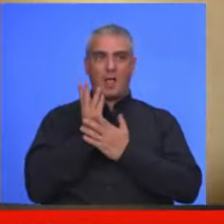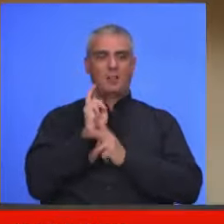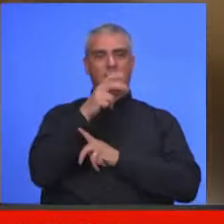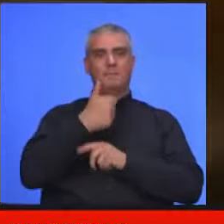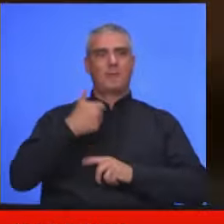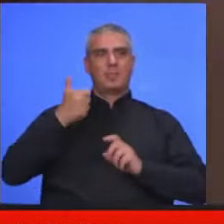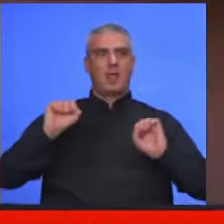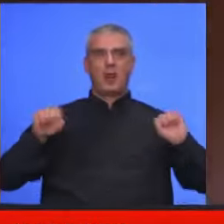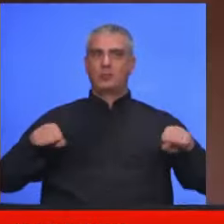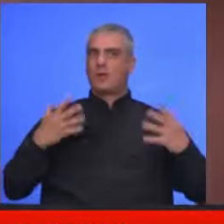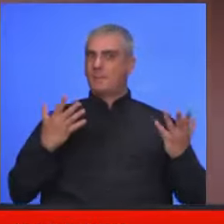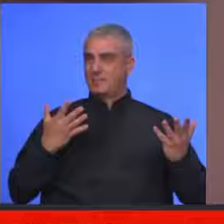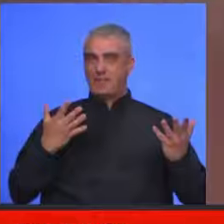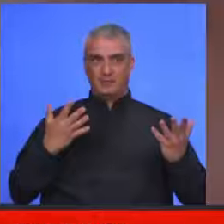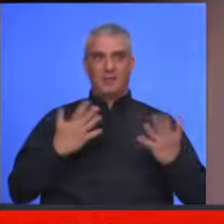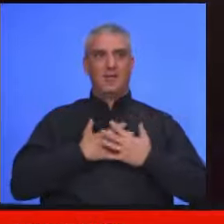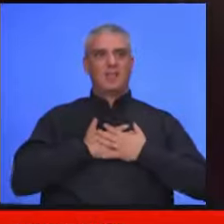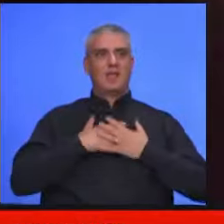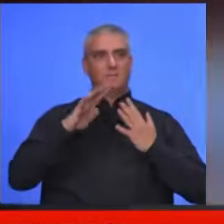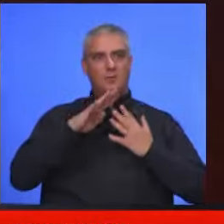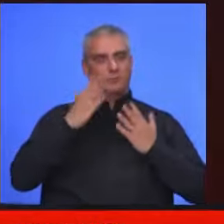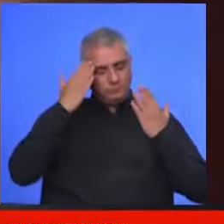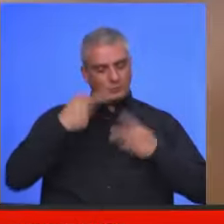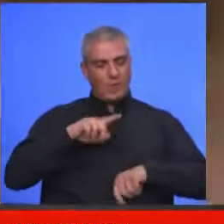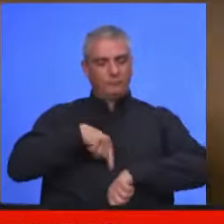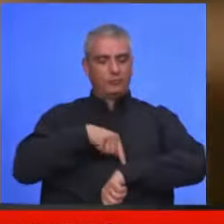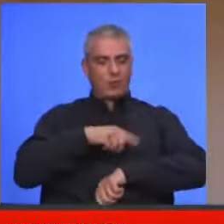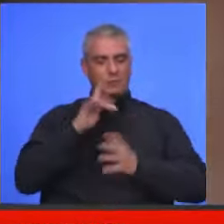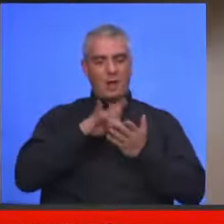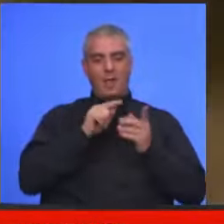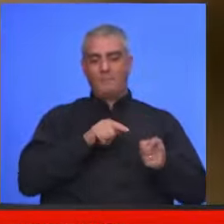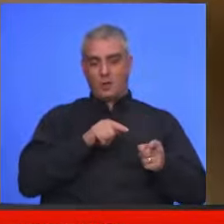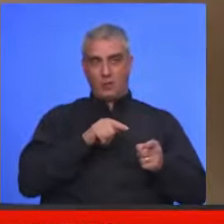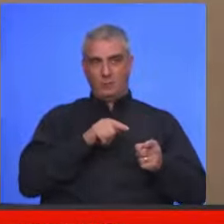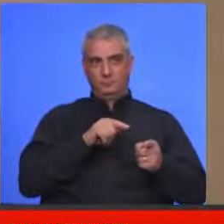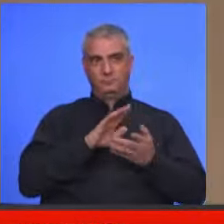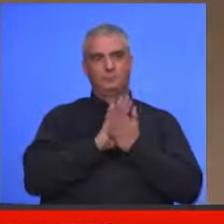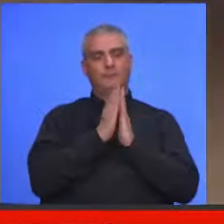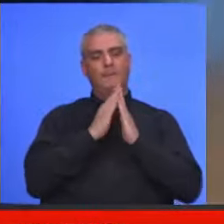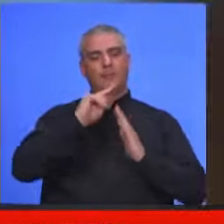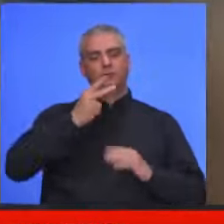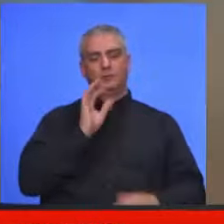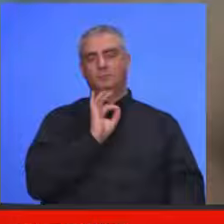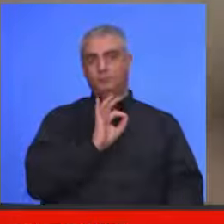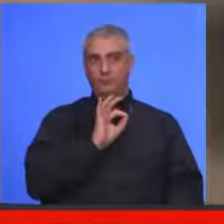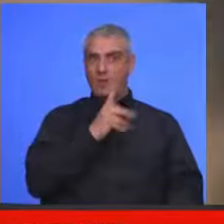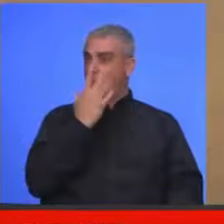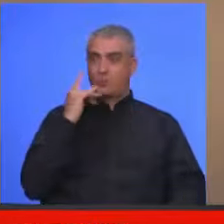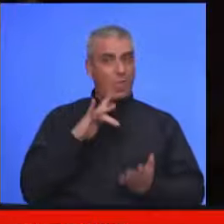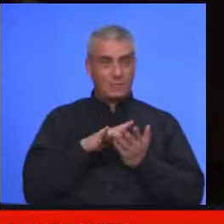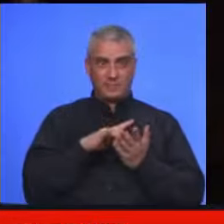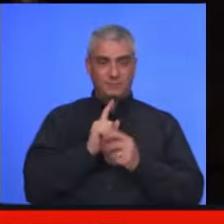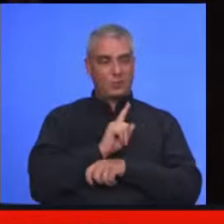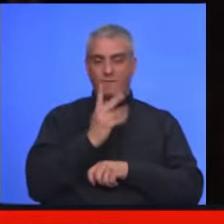למנהל דומיננטי, התאהב בתחום והקדיש את רוב שעות היום למקום שהפך לבית שני בעבורו. גם כשהוא לא נמצא, והתקופה שהוא לא